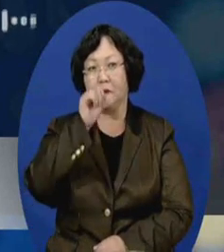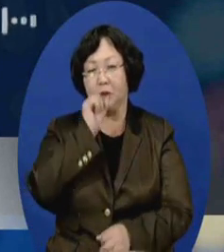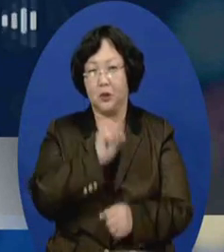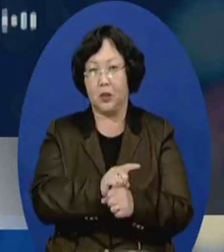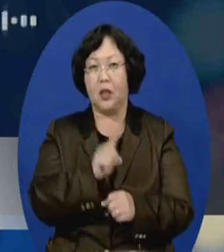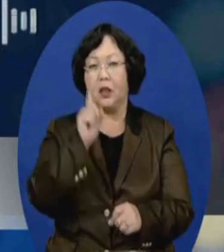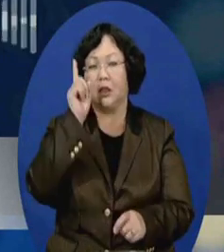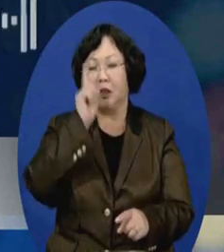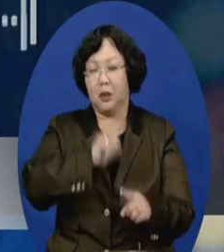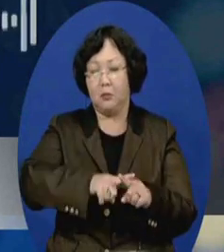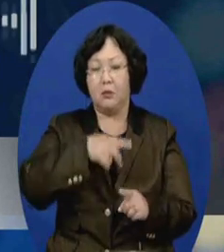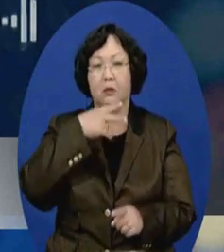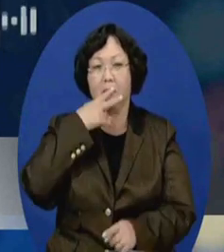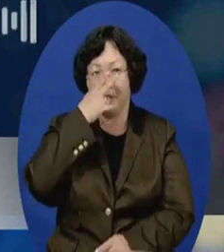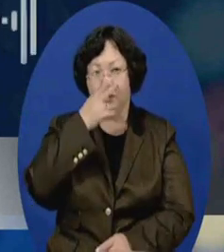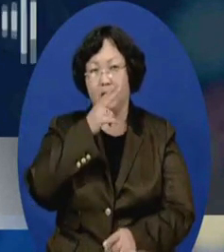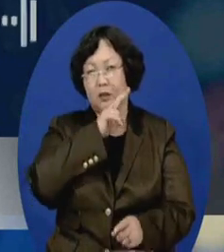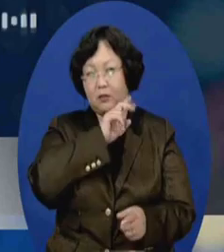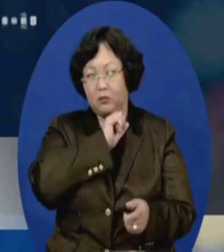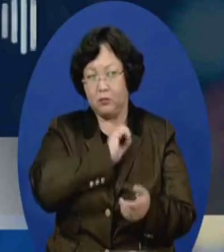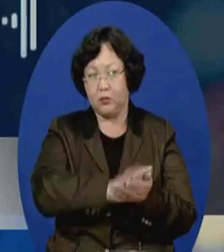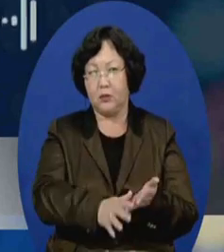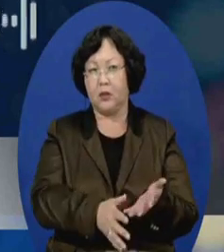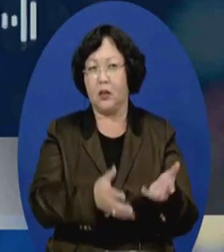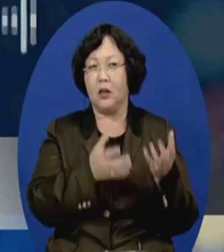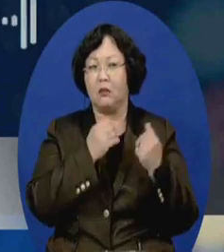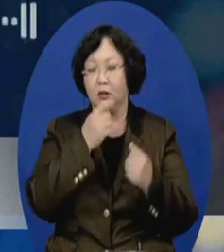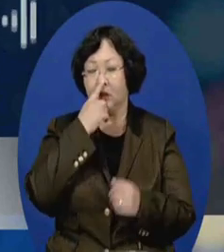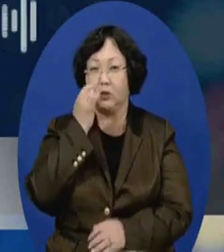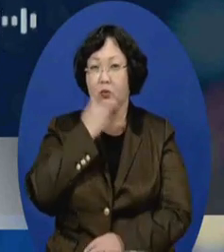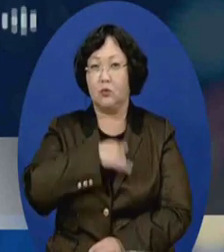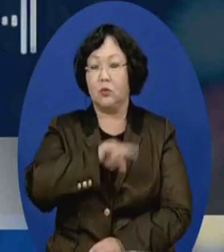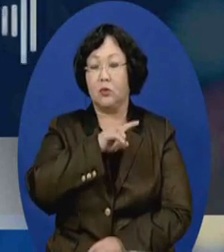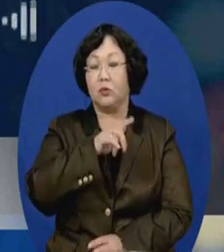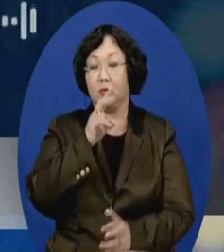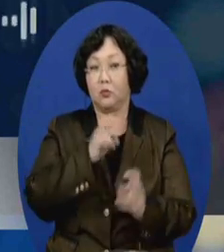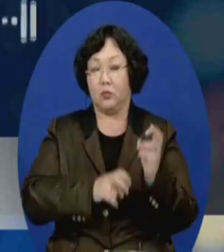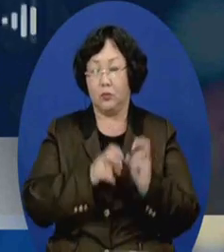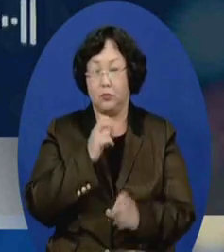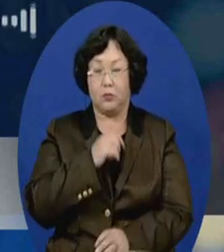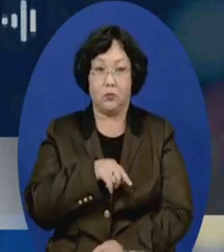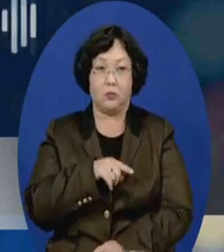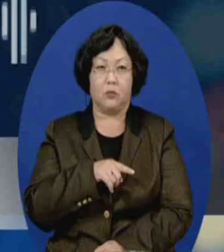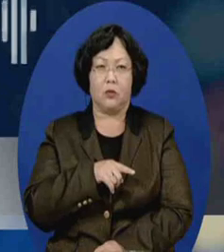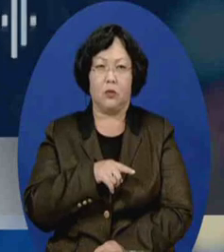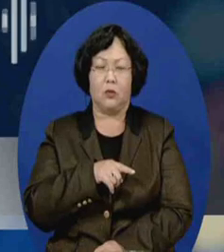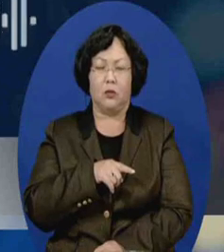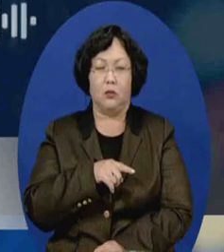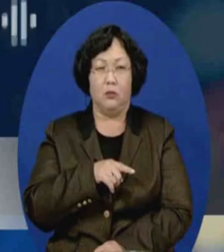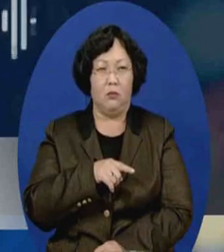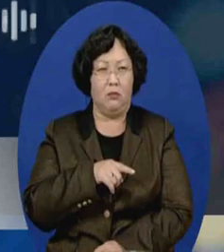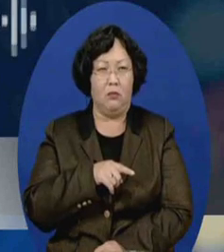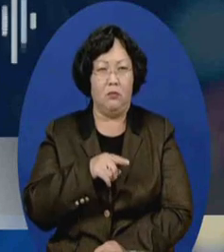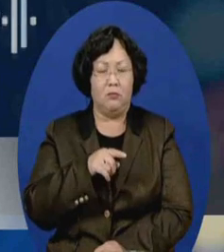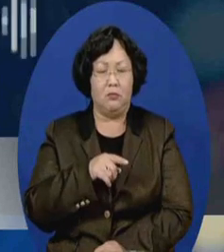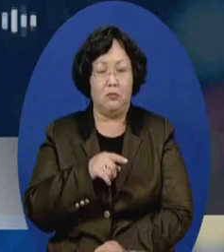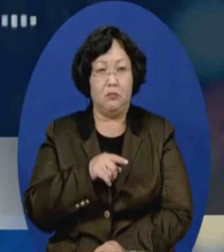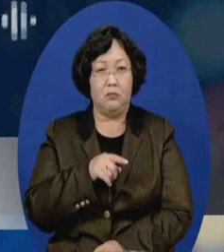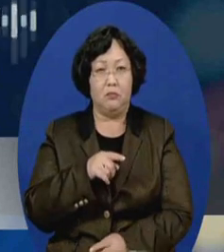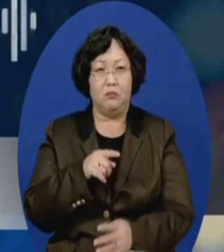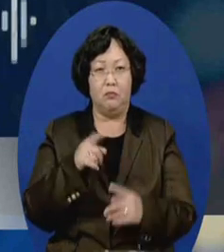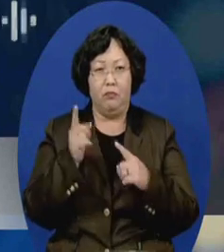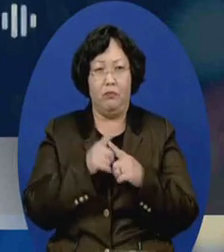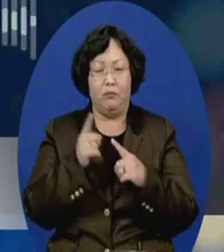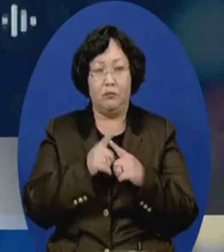Нэмэлт захиалга хийгээд тухайн хэдтэй босгол хөвөлдөр ингээд үйлдвэрлэх процесс явуулчаад манайх нийлүүлэлт хэдтэй төмөрсөн морь дотоод